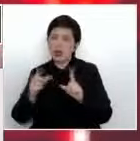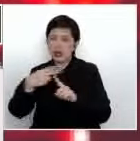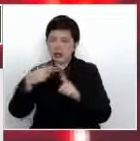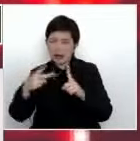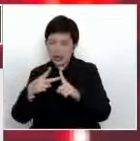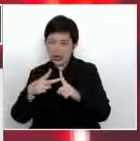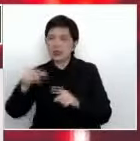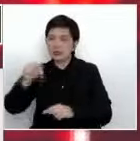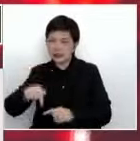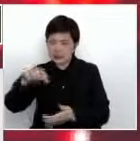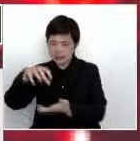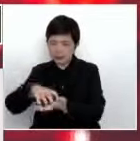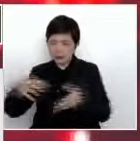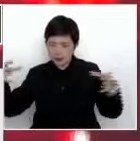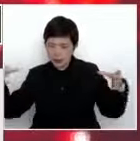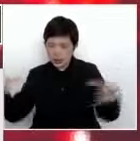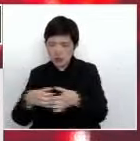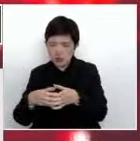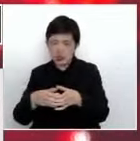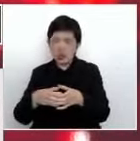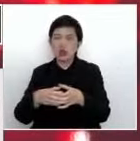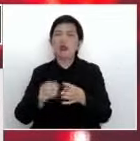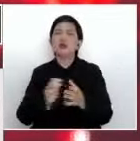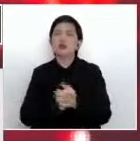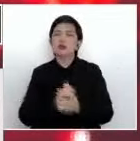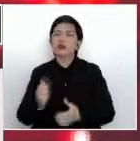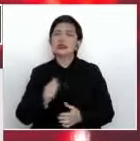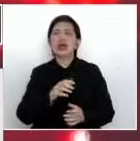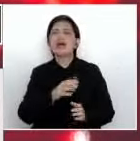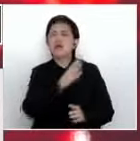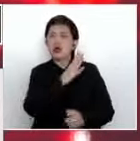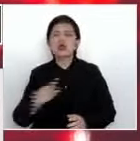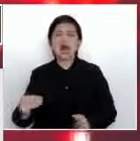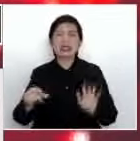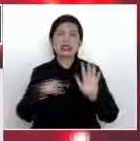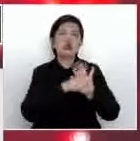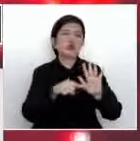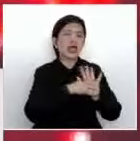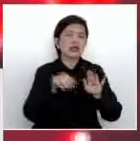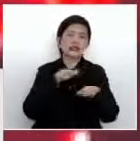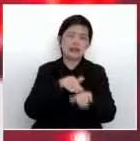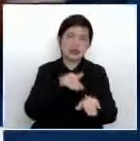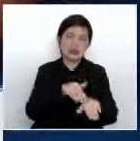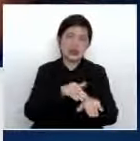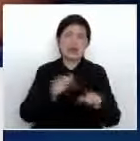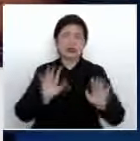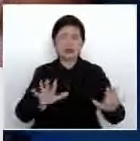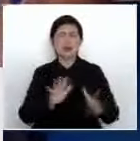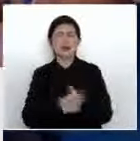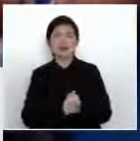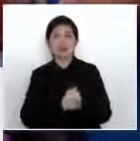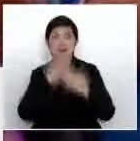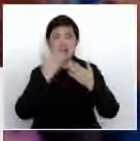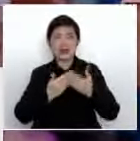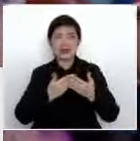pergerakan digabung memfasilitasi pergerakan Insyaallah mengurangi kemacetan baik waktuunya habis Terima